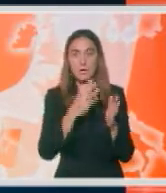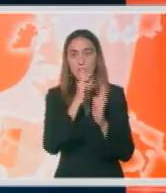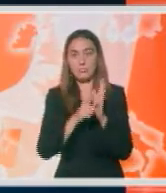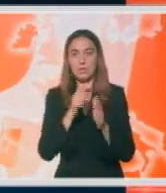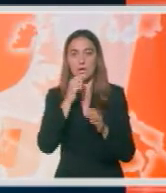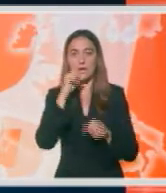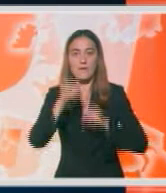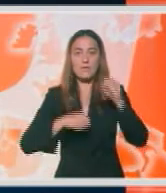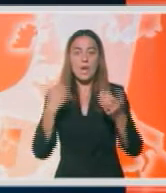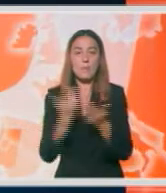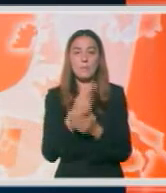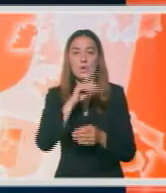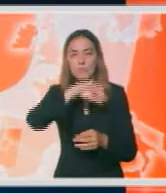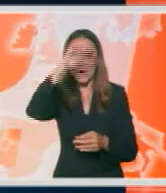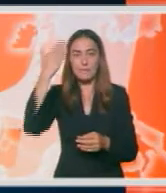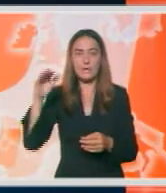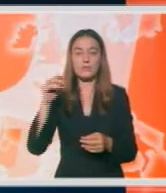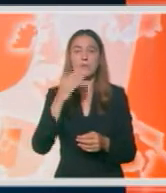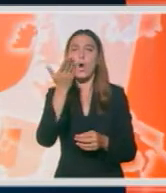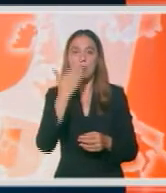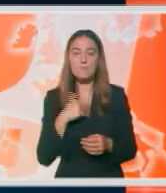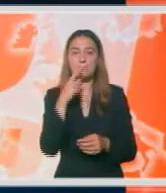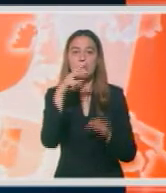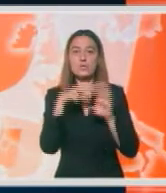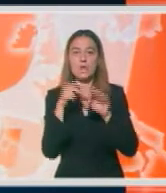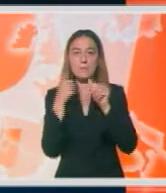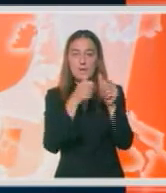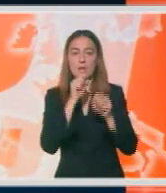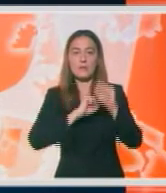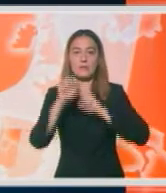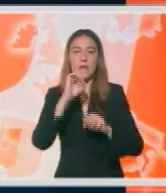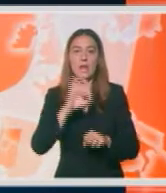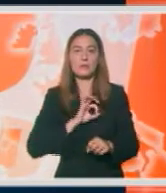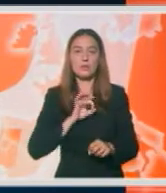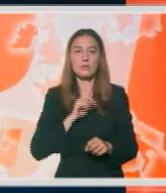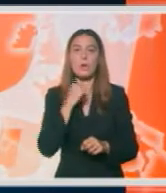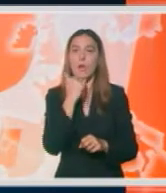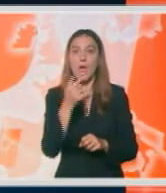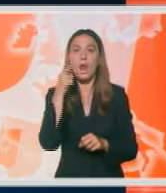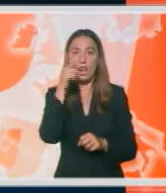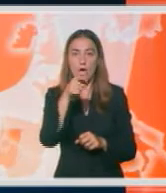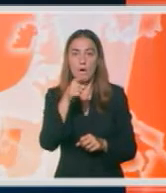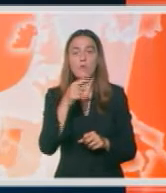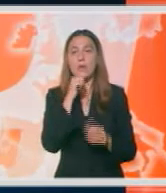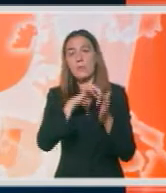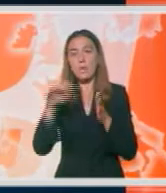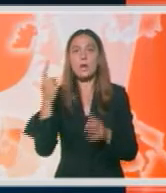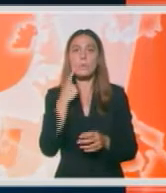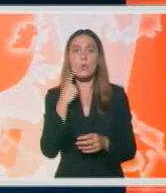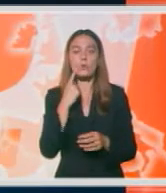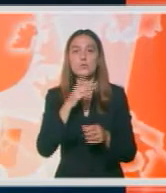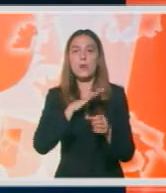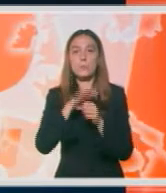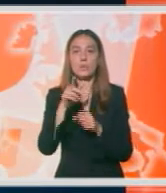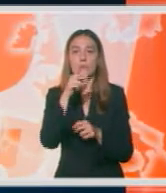de France je ponovo u brdima. Šlek je uspešno pratio branioca titule Contadora, ali je ovaj, i pored pokušaja da pobegne